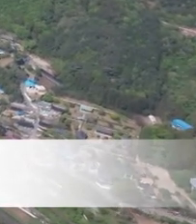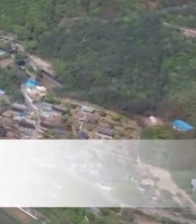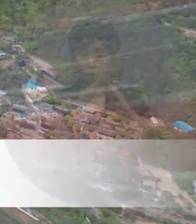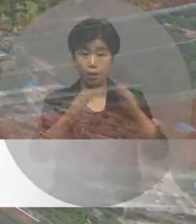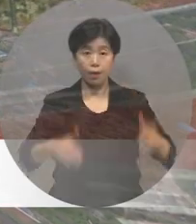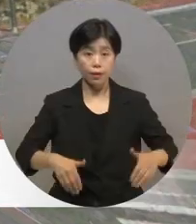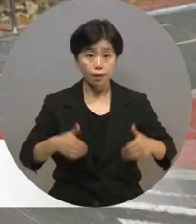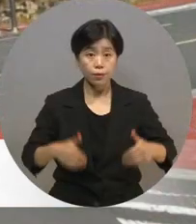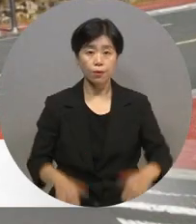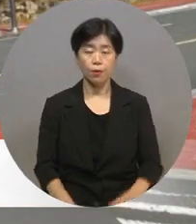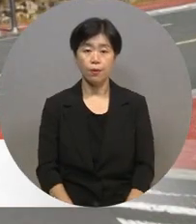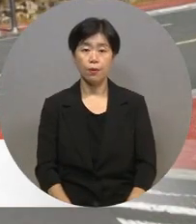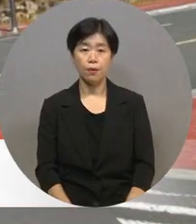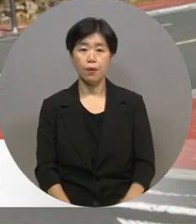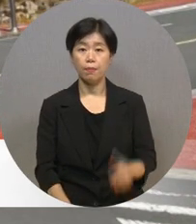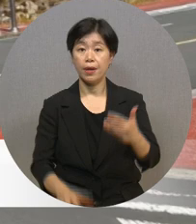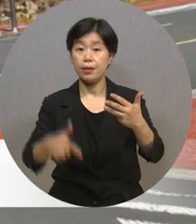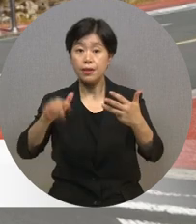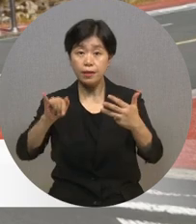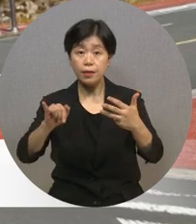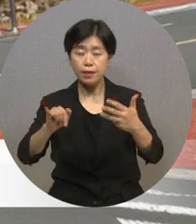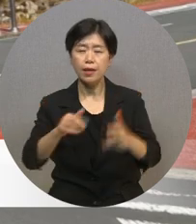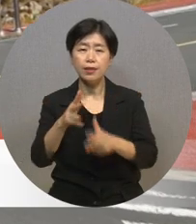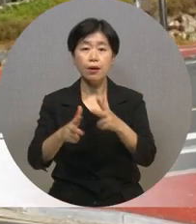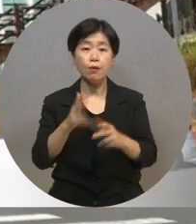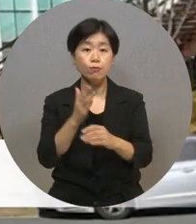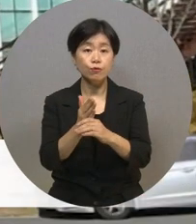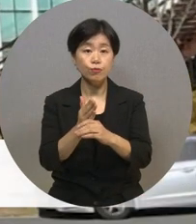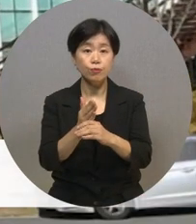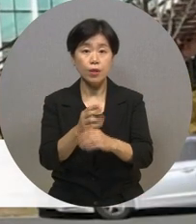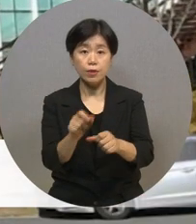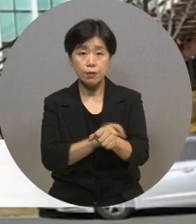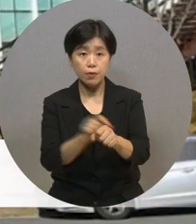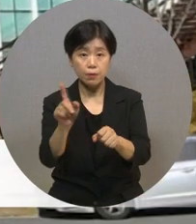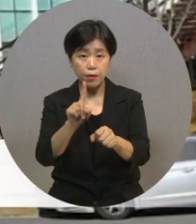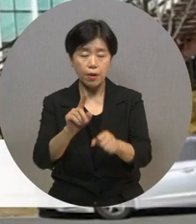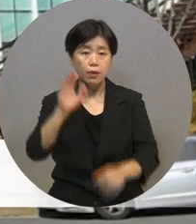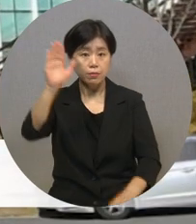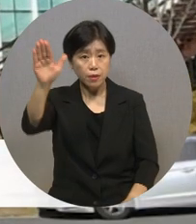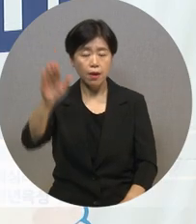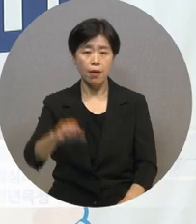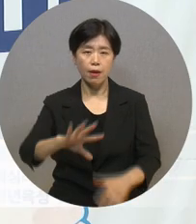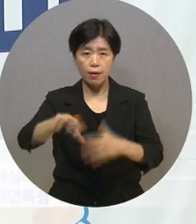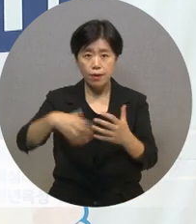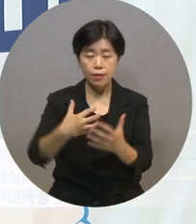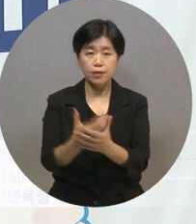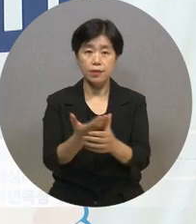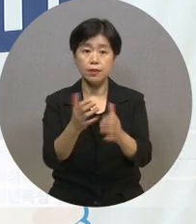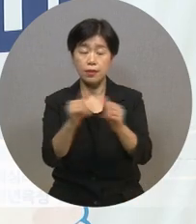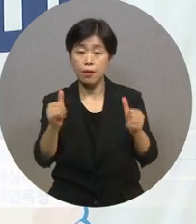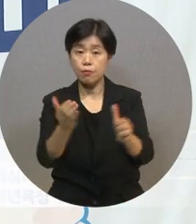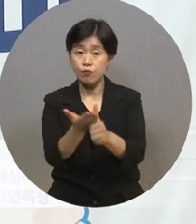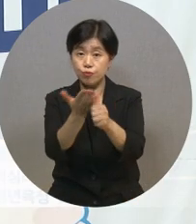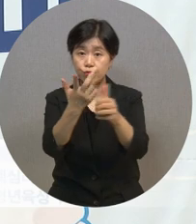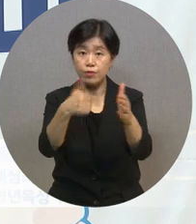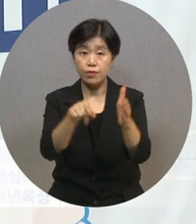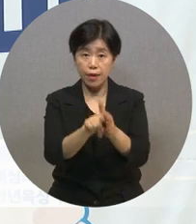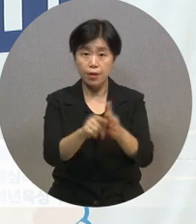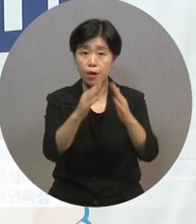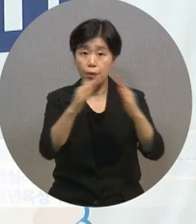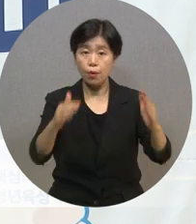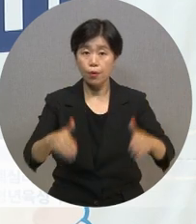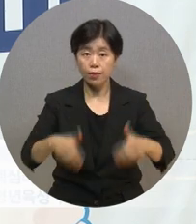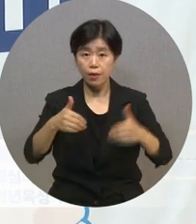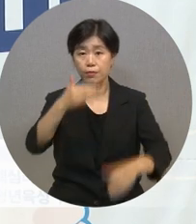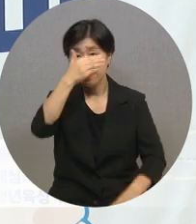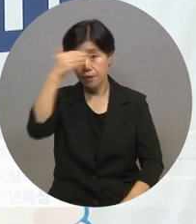전라남도가 민선 8기 역점시책으로 추진 중인 미래혁신 인재를 육성하는 호남청년 아카데미